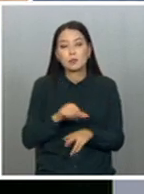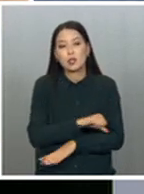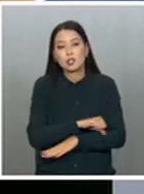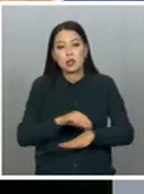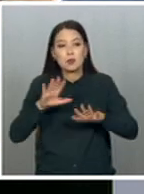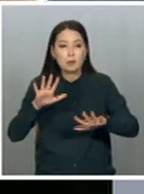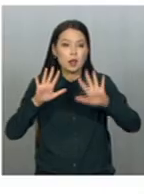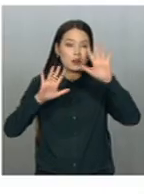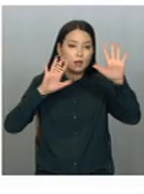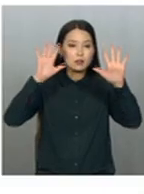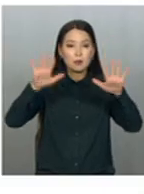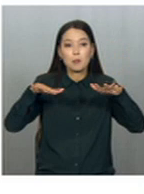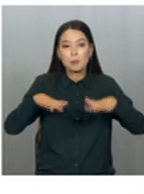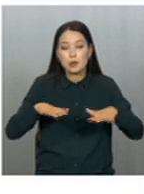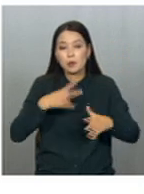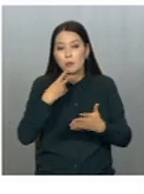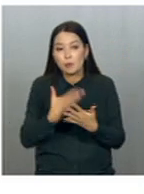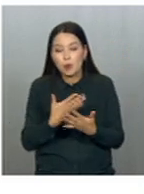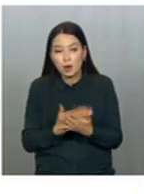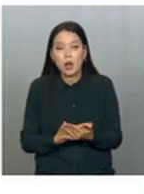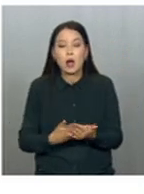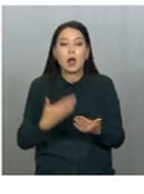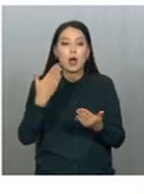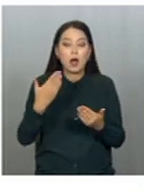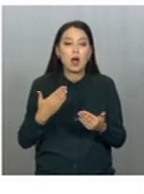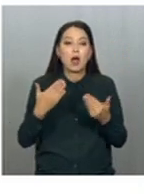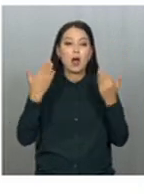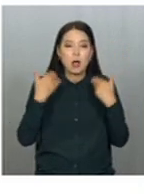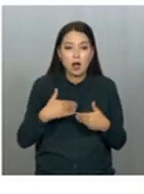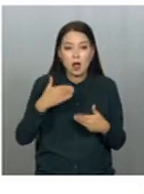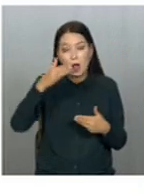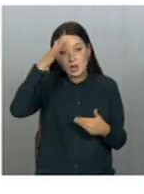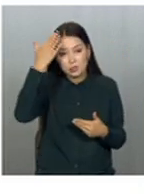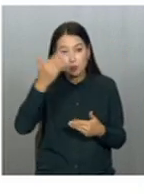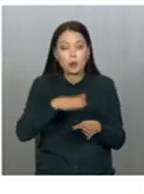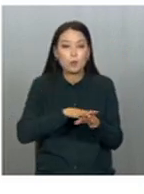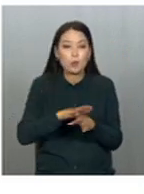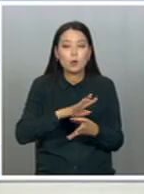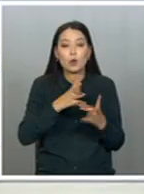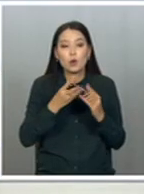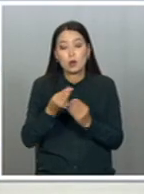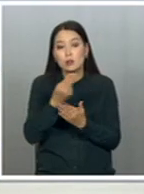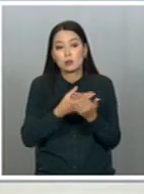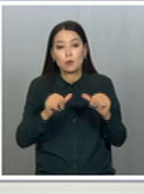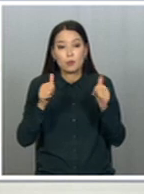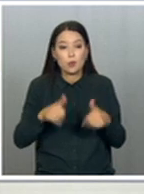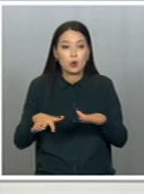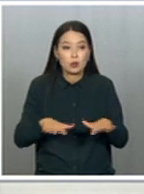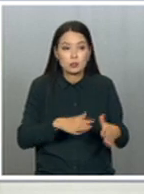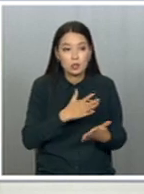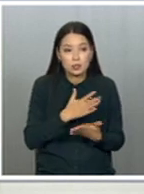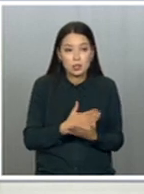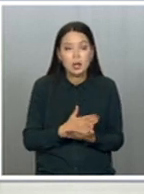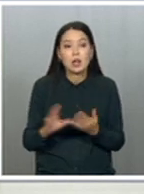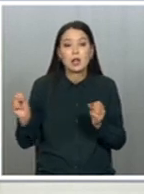белгіленген шоқ жұлдыздар және де аспан экваторлық координаталарының торы бейнеленеді. Оқушылар,